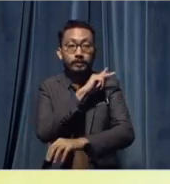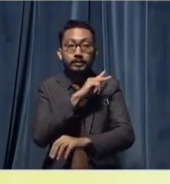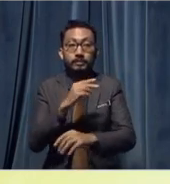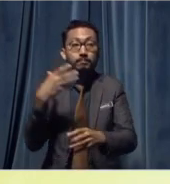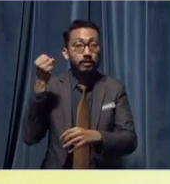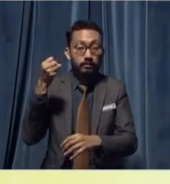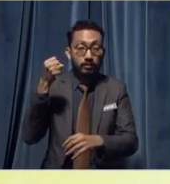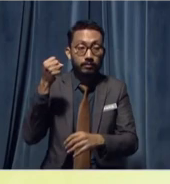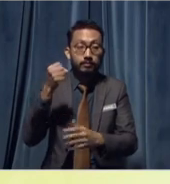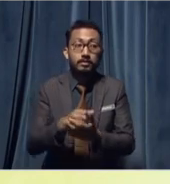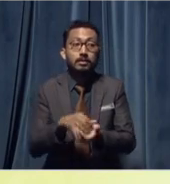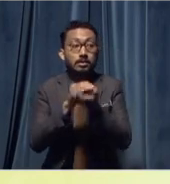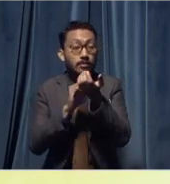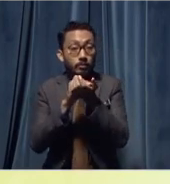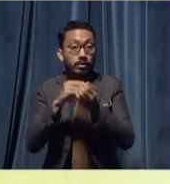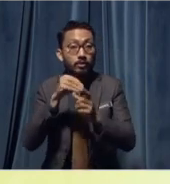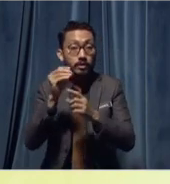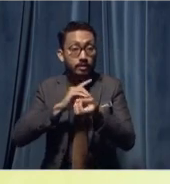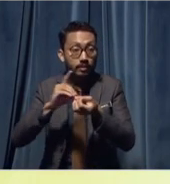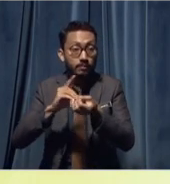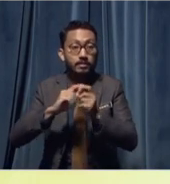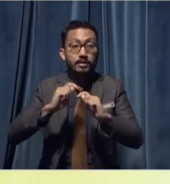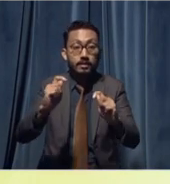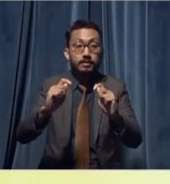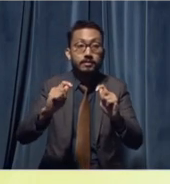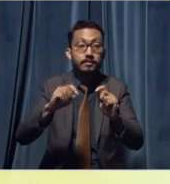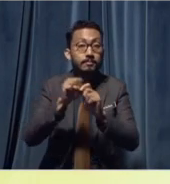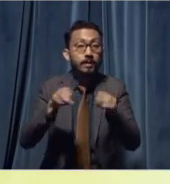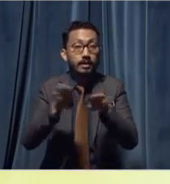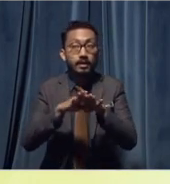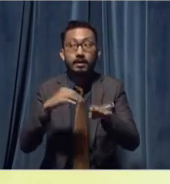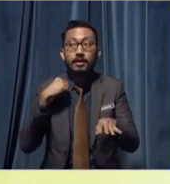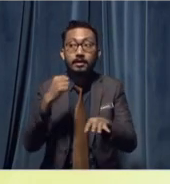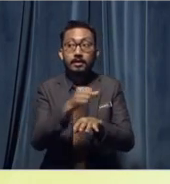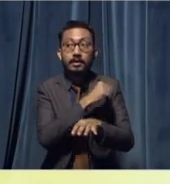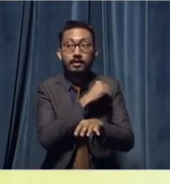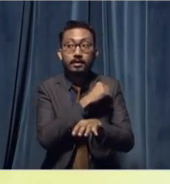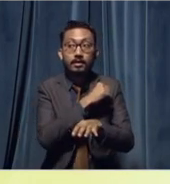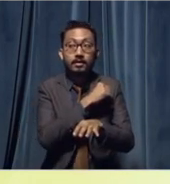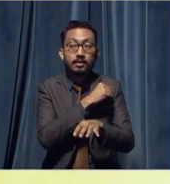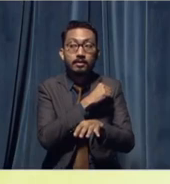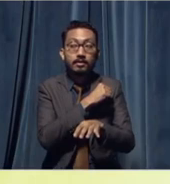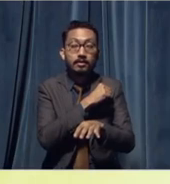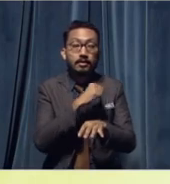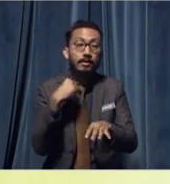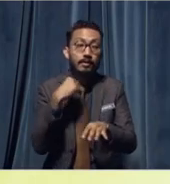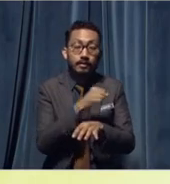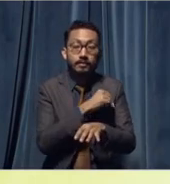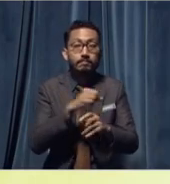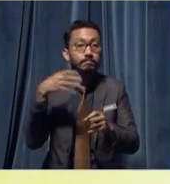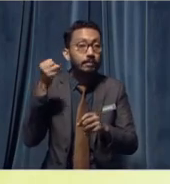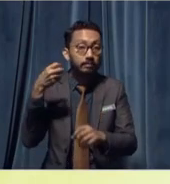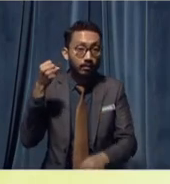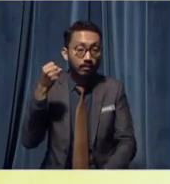menambahkan kuasa pembasahan. Sabun atau deterjen bertindak sebagai